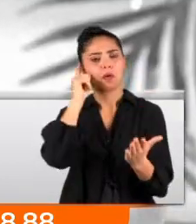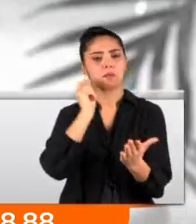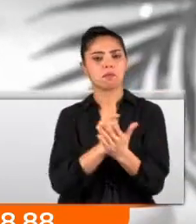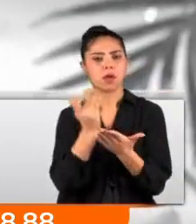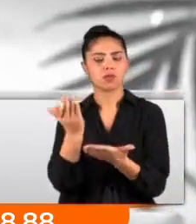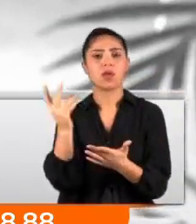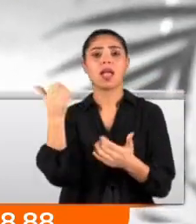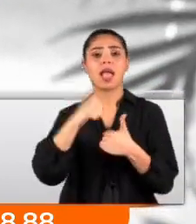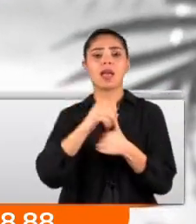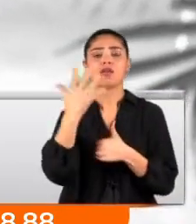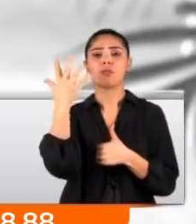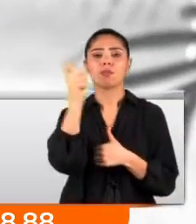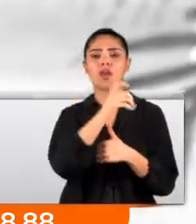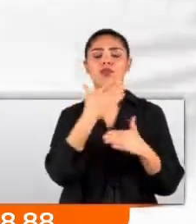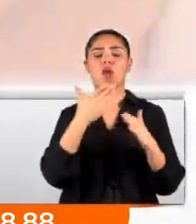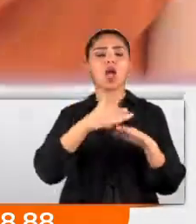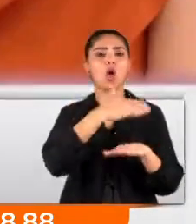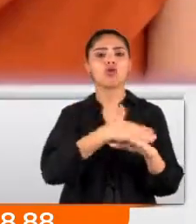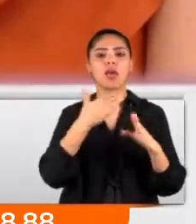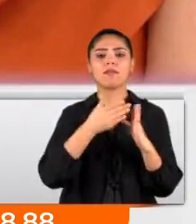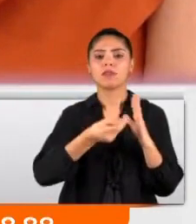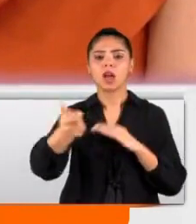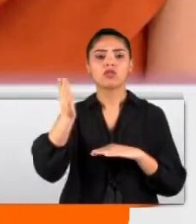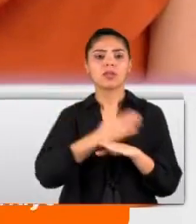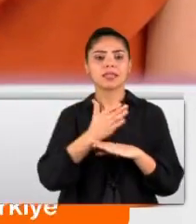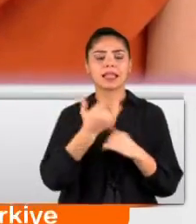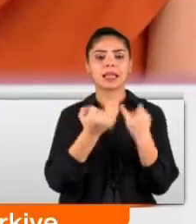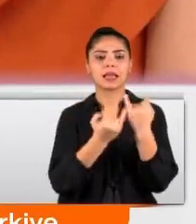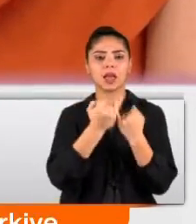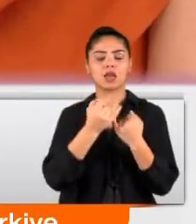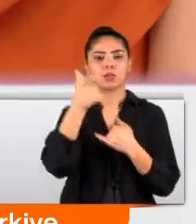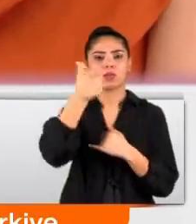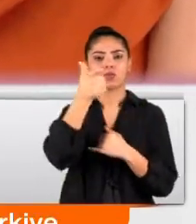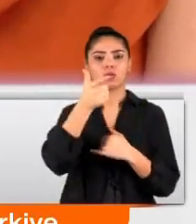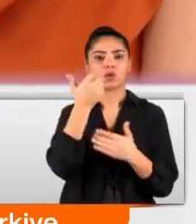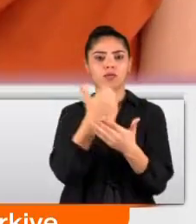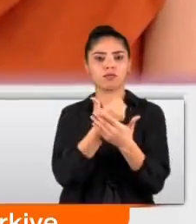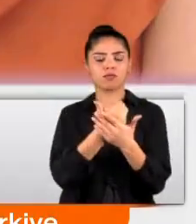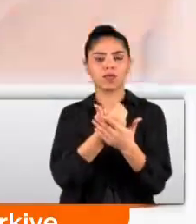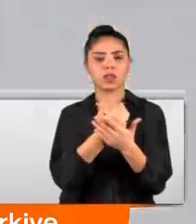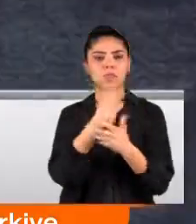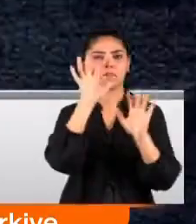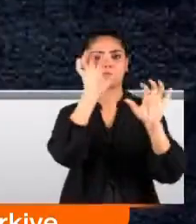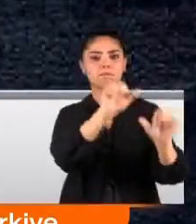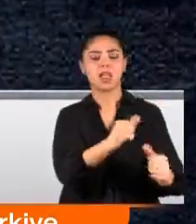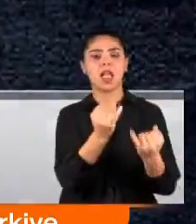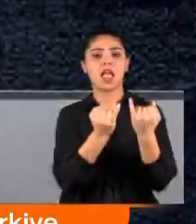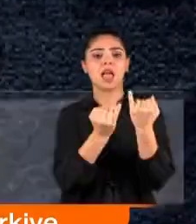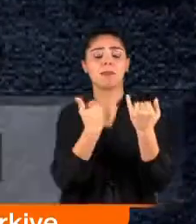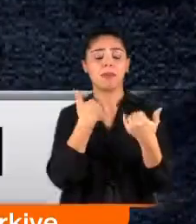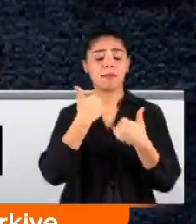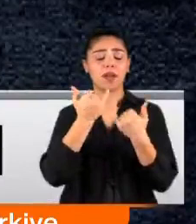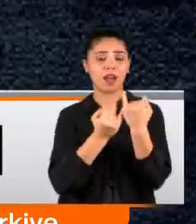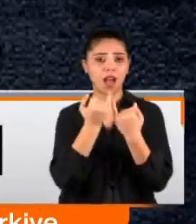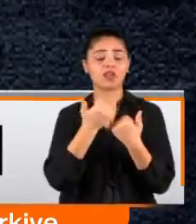Eşin 5 ay önce evi neden terk etti? Kardeşim bir görüntülü konuşmayı yakalıyor samimi bir şekilde. Kardeşime arkadaşım diyor, bana